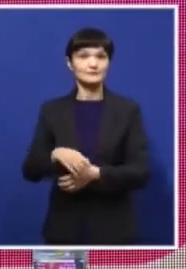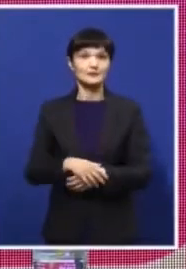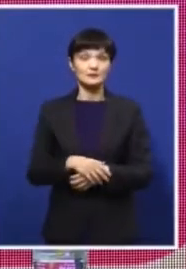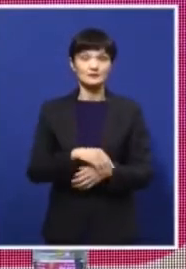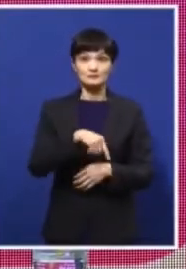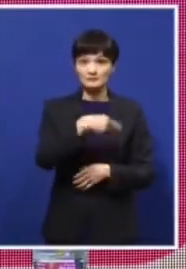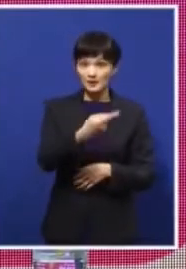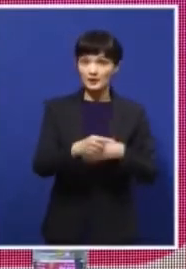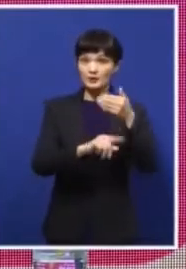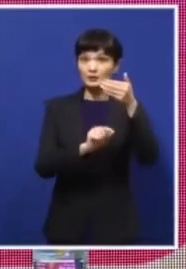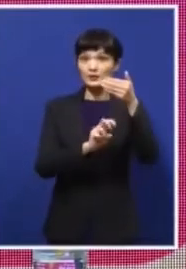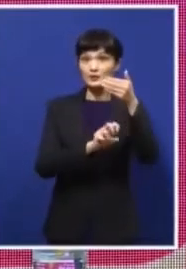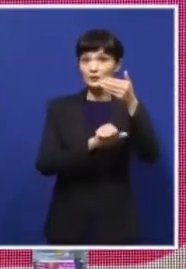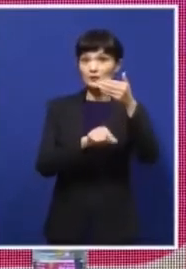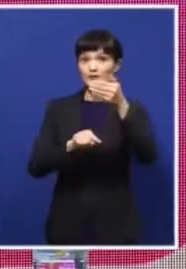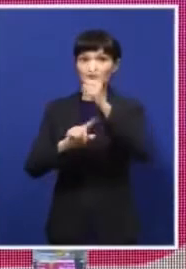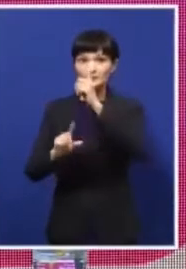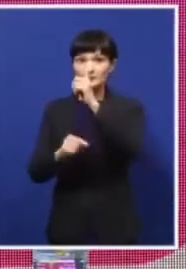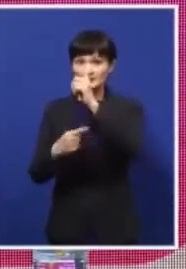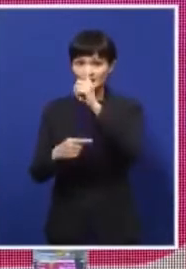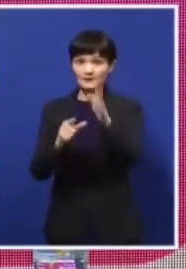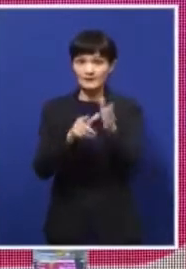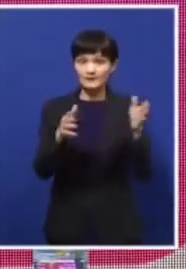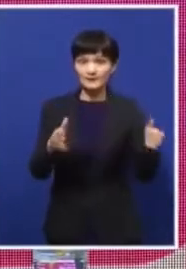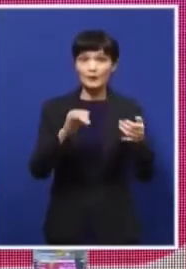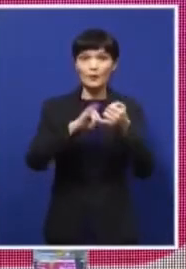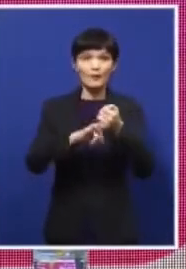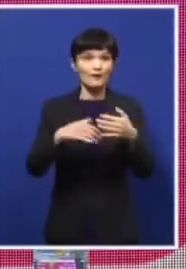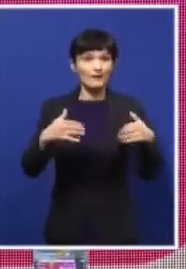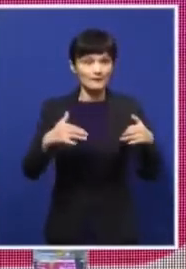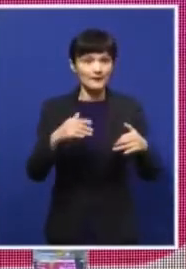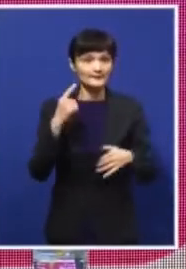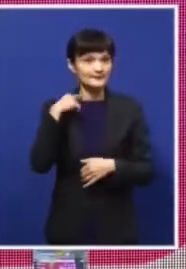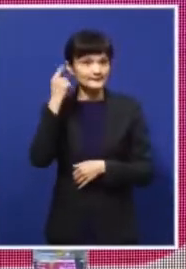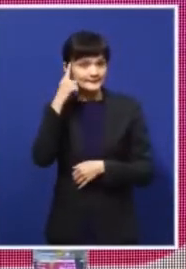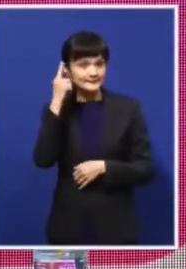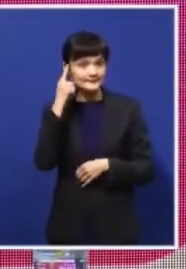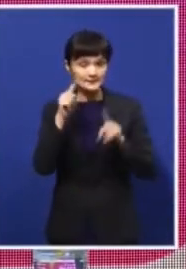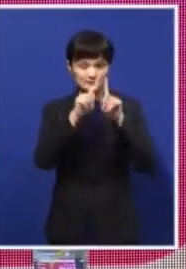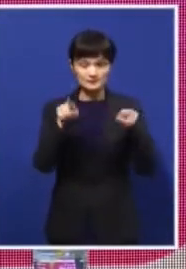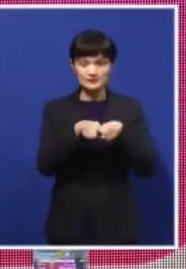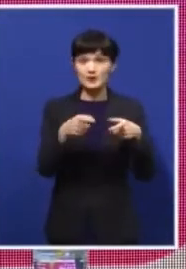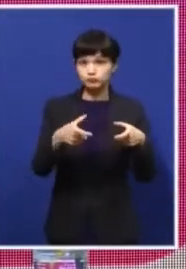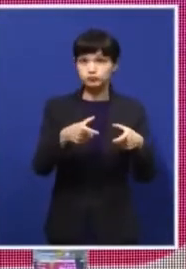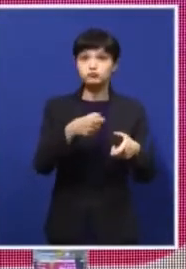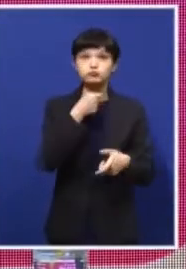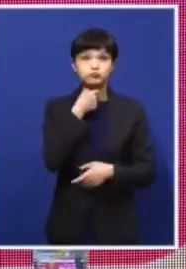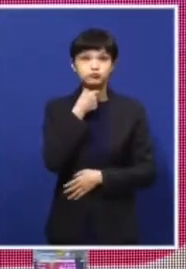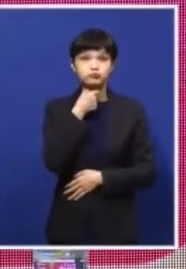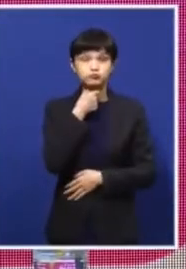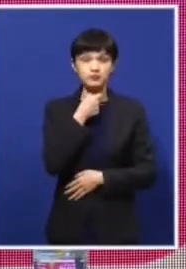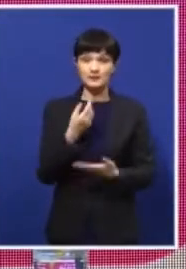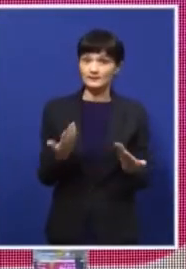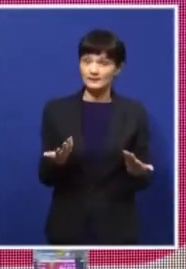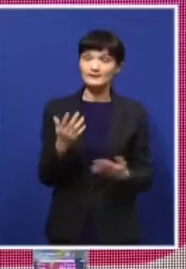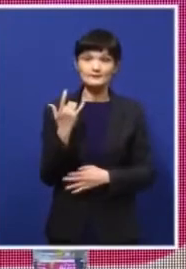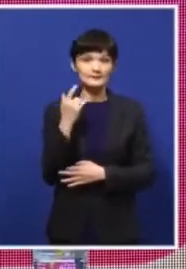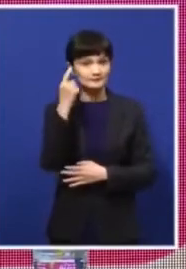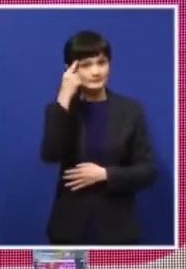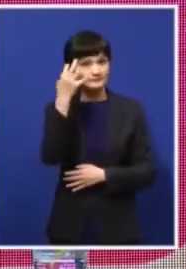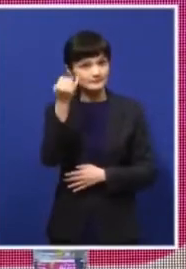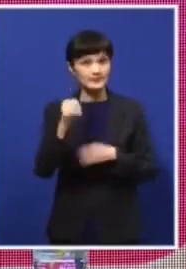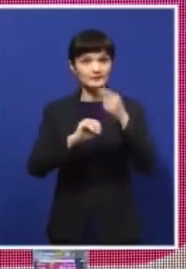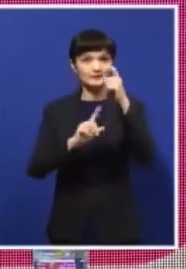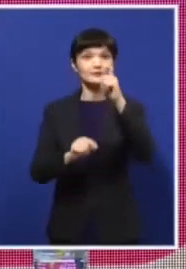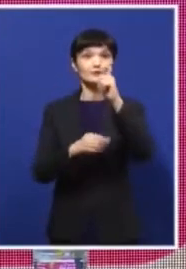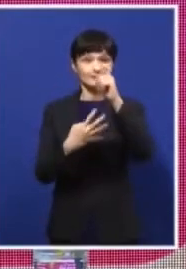没有来做预定，但是他又想要领纸本的，那我们稍微等个几天，然后在10月4号才开放预约。那我们的预